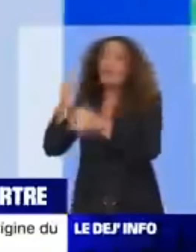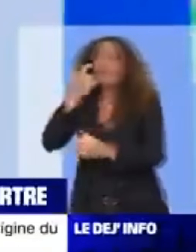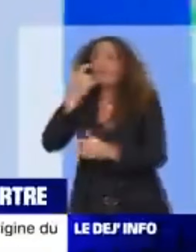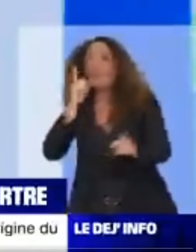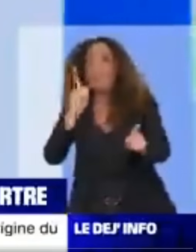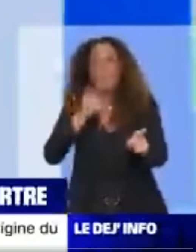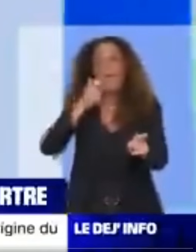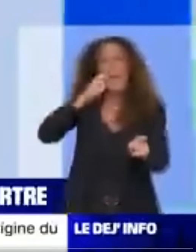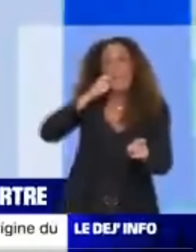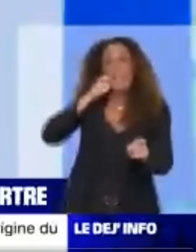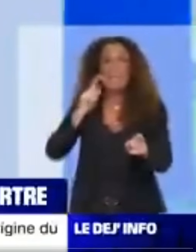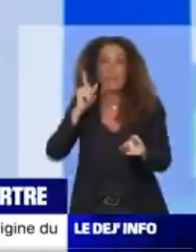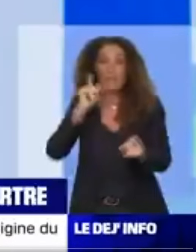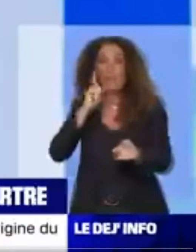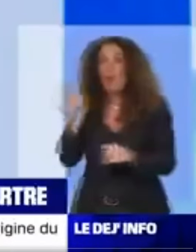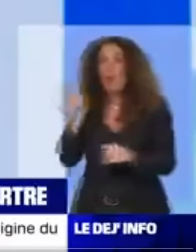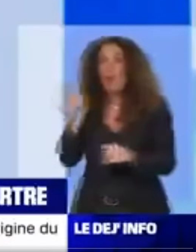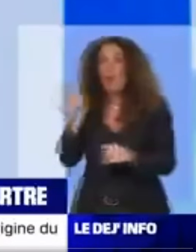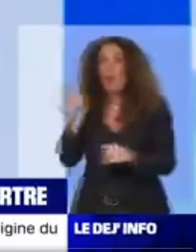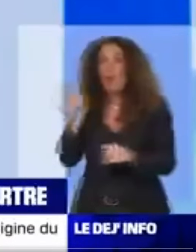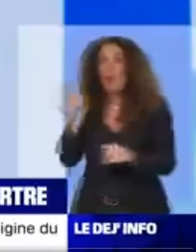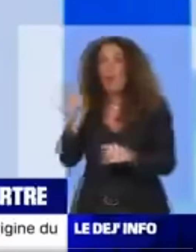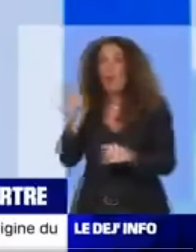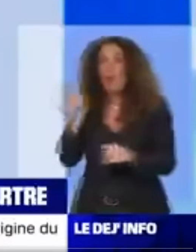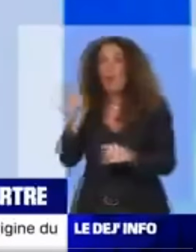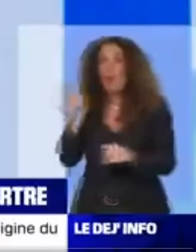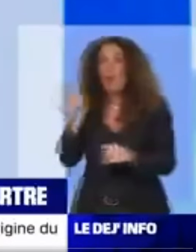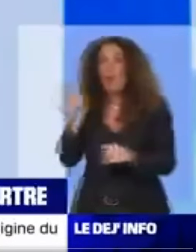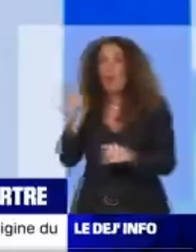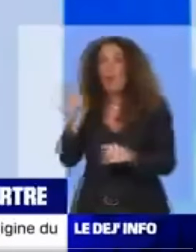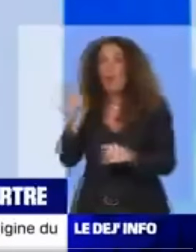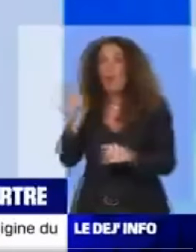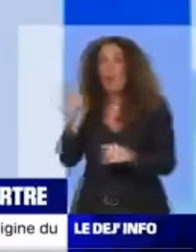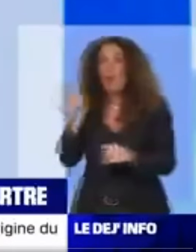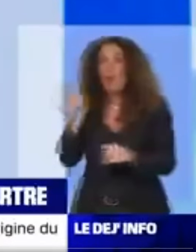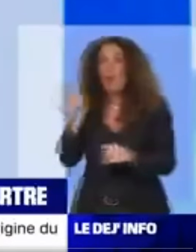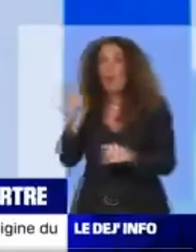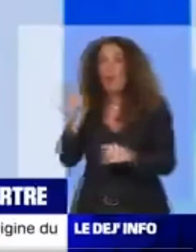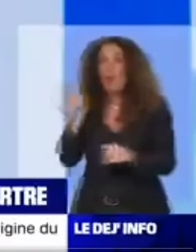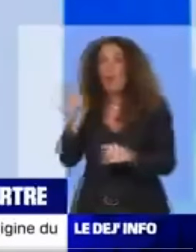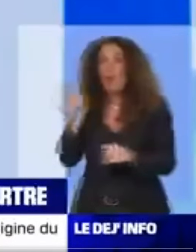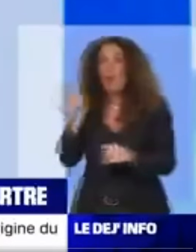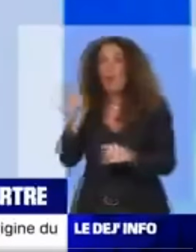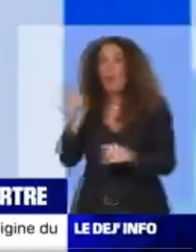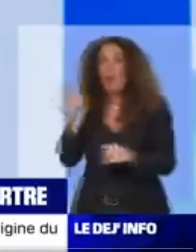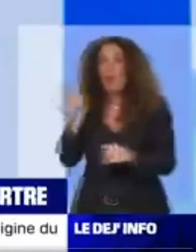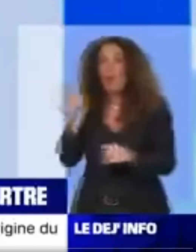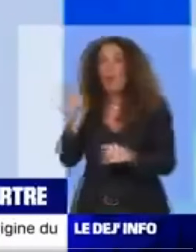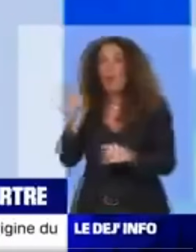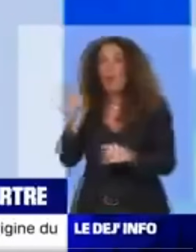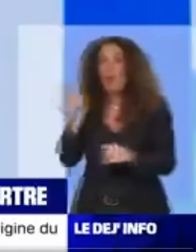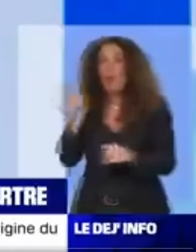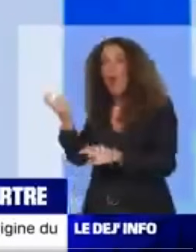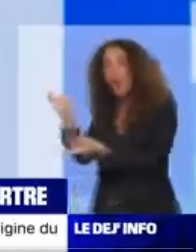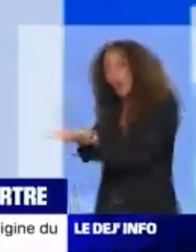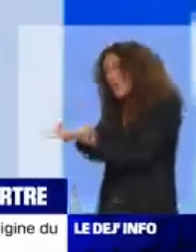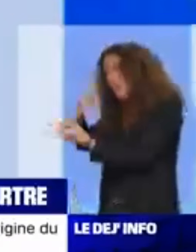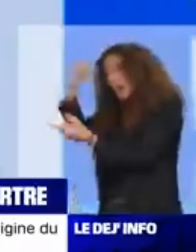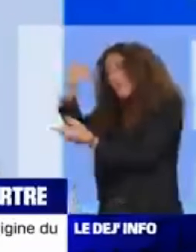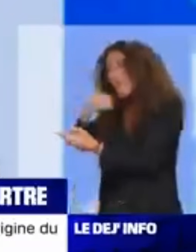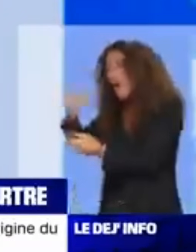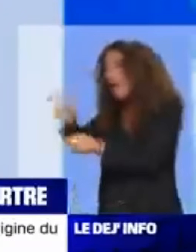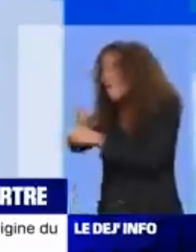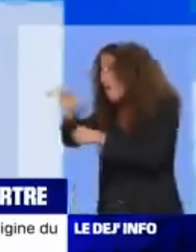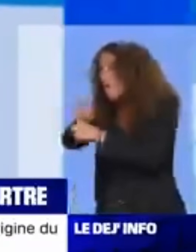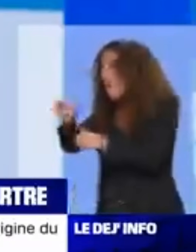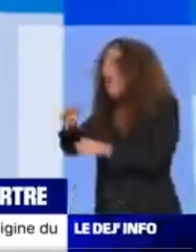Il l'aurait insulté en raison de son origine afghane. Je sais pas si vous voyez. Là, le coupable, c'est Matisse. C'est lui le coupable. Il aurait traité voilà.